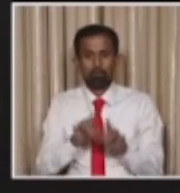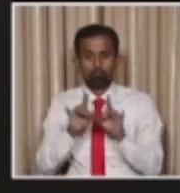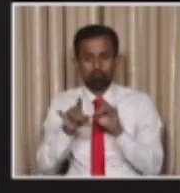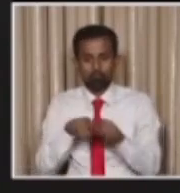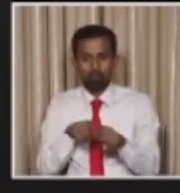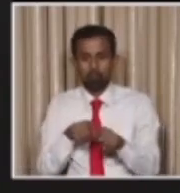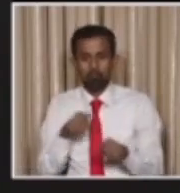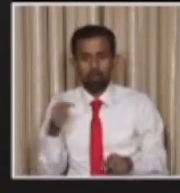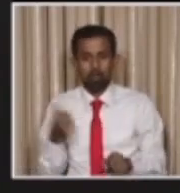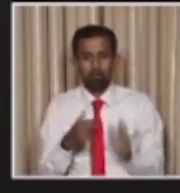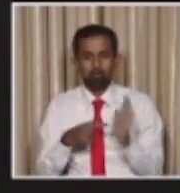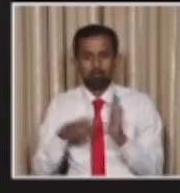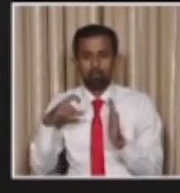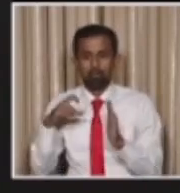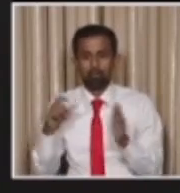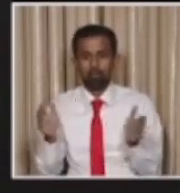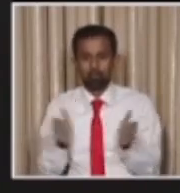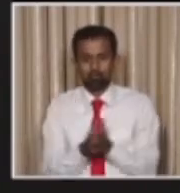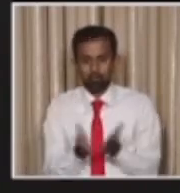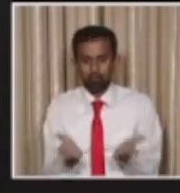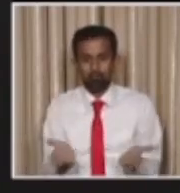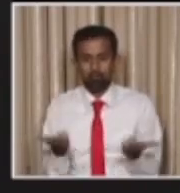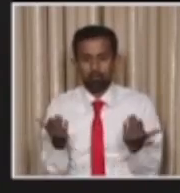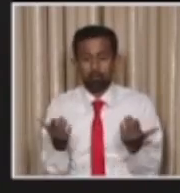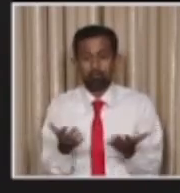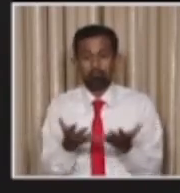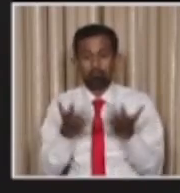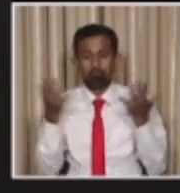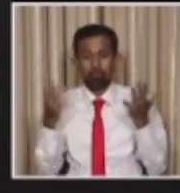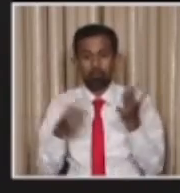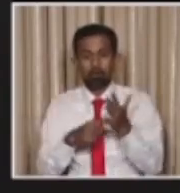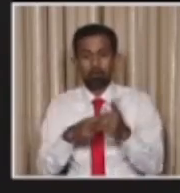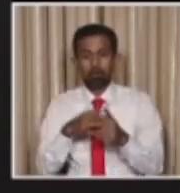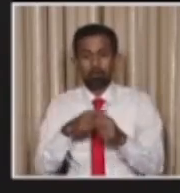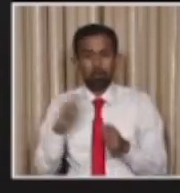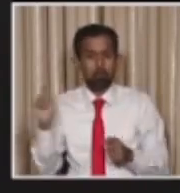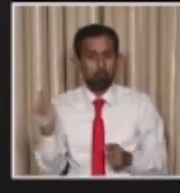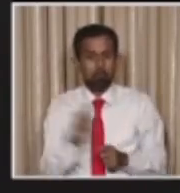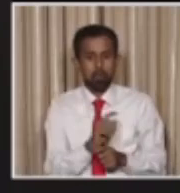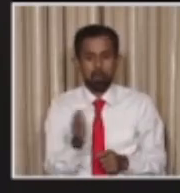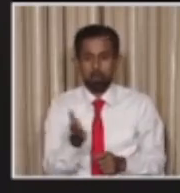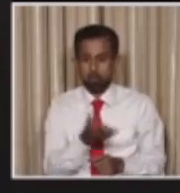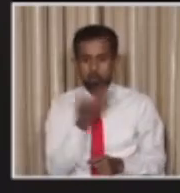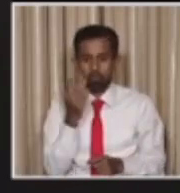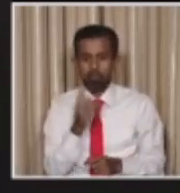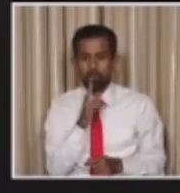ඒවා අලුත් තාක්ෂණයත් එක්ක කටයුතු කරනවා නම් මීට වඩා මේ බදු අය කර ගැනීම හැකි